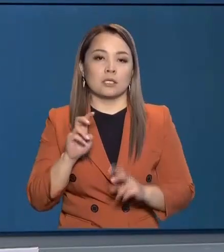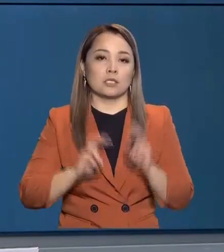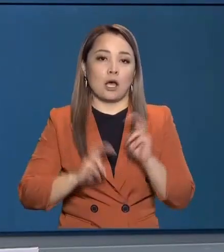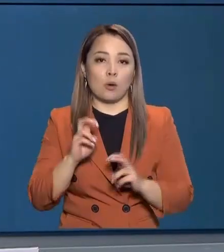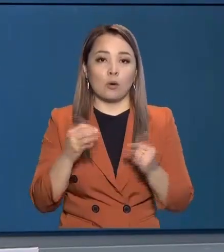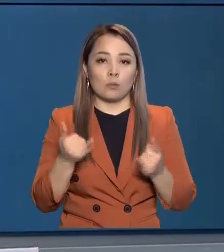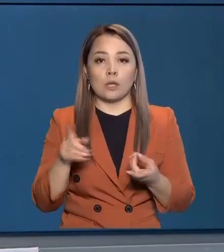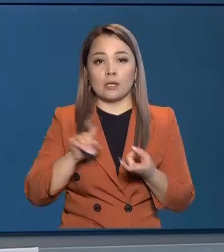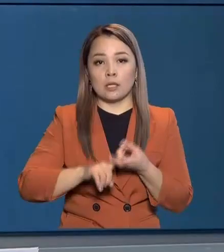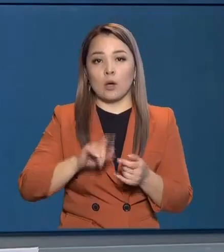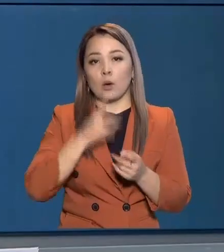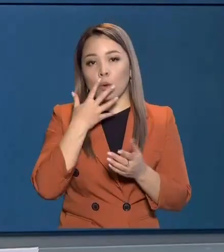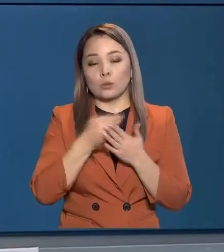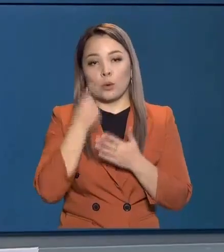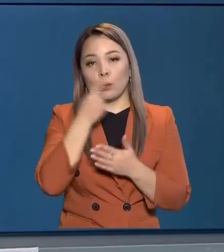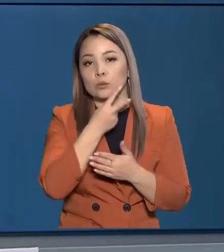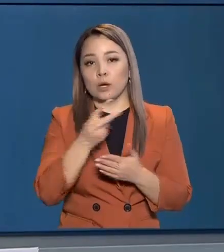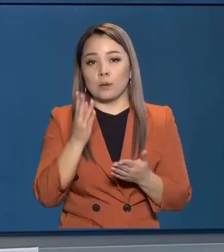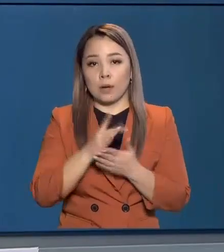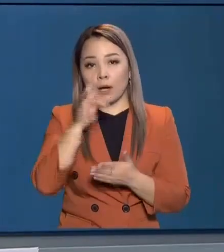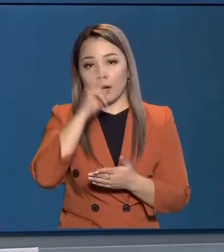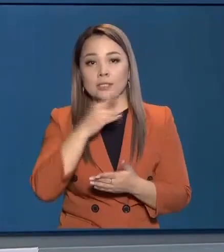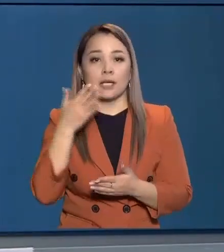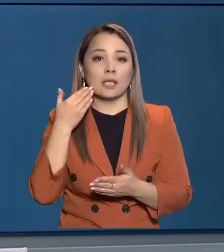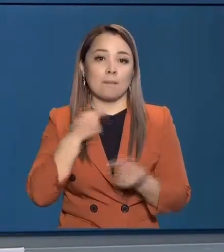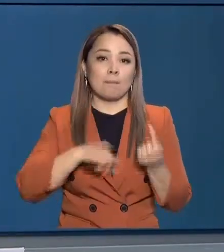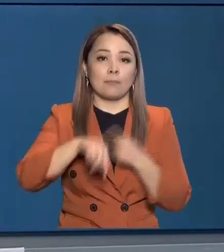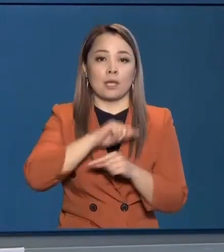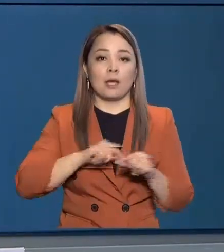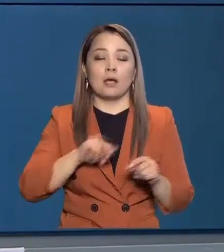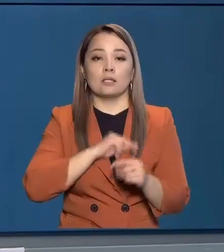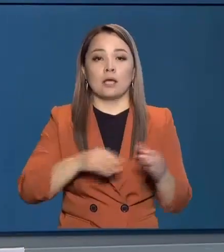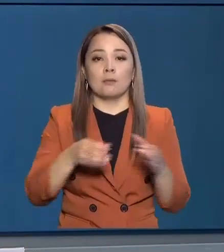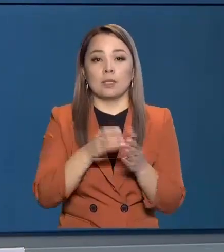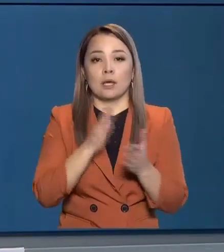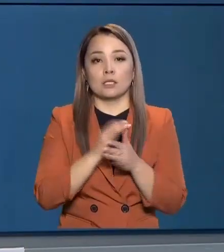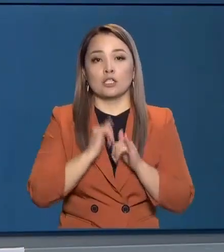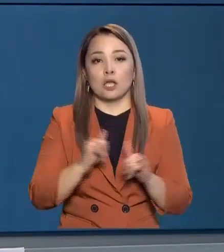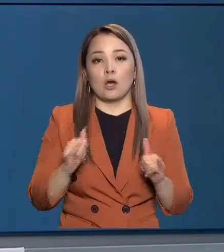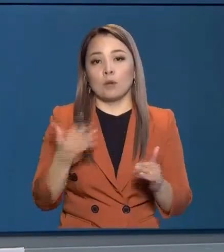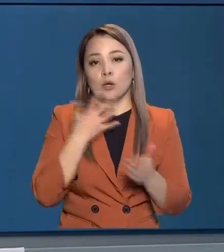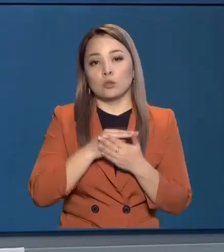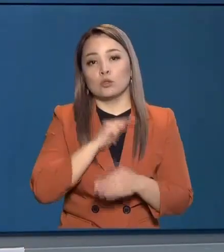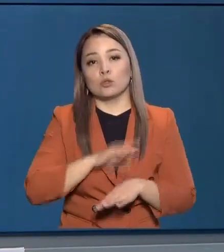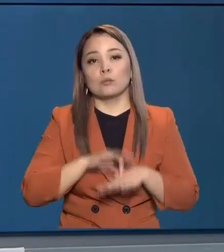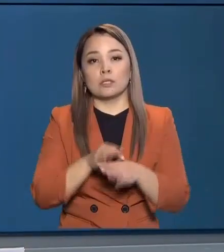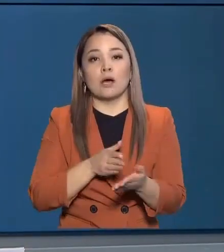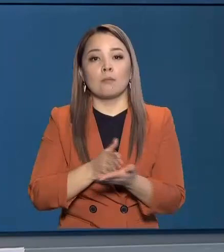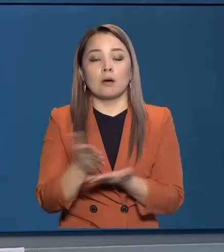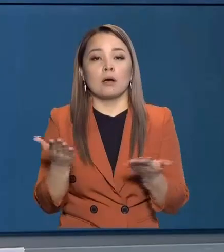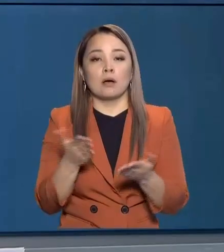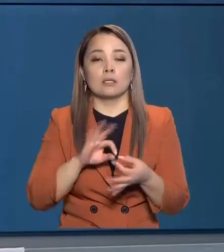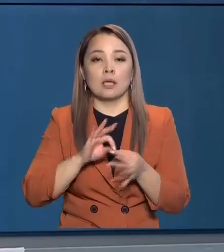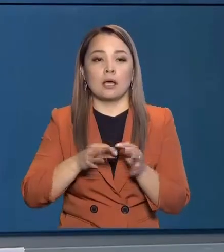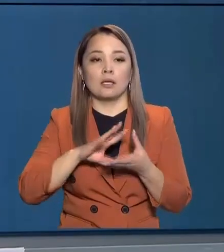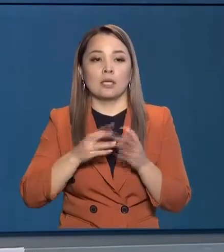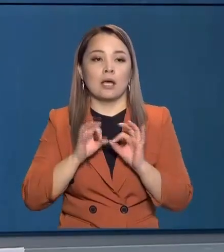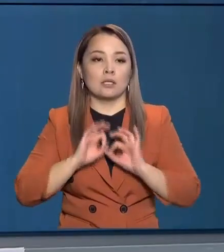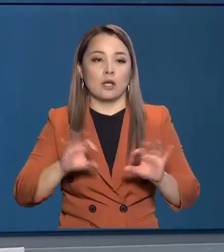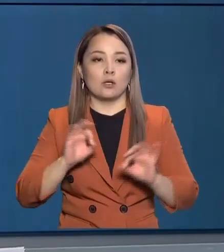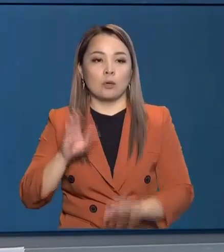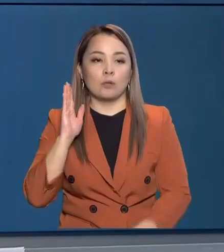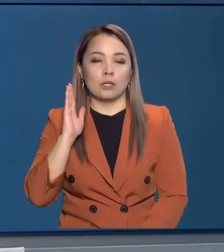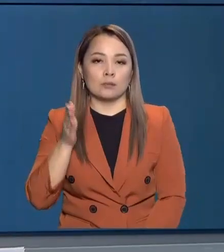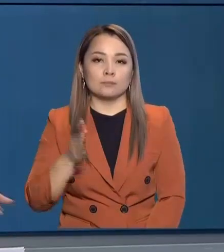бүгінгі әлеуетін өз көзімен көрді. Қазақ-татар бизнес әріптестігінің көкжиегін дамыту жұмыстары қай бағытта жүзеге аспақ? Шерхан